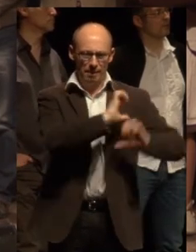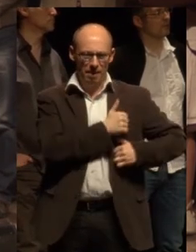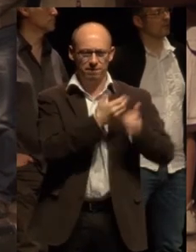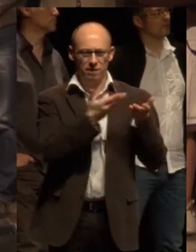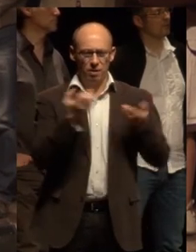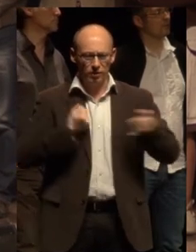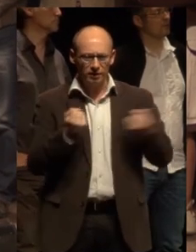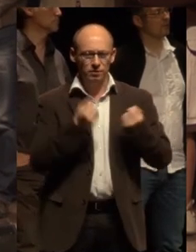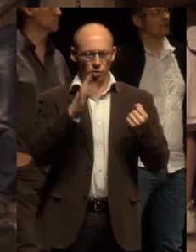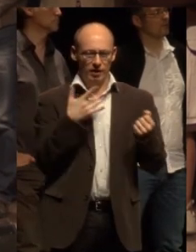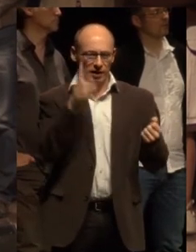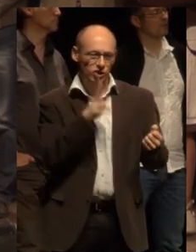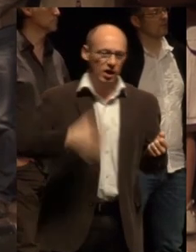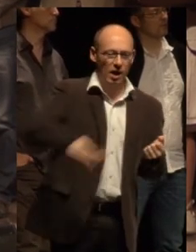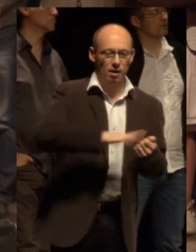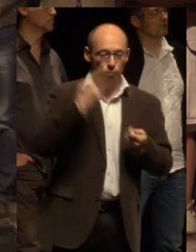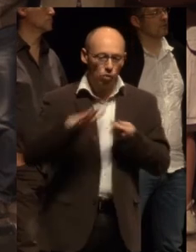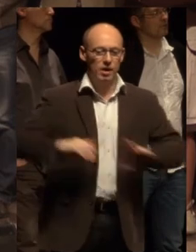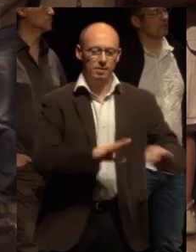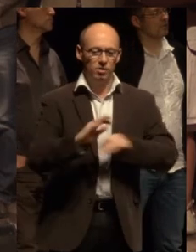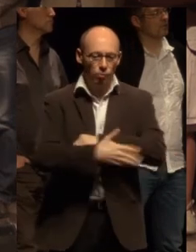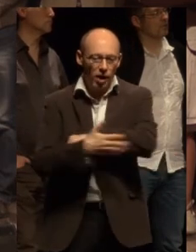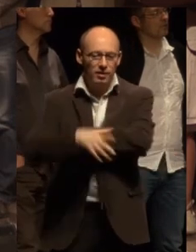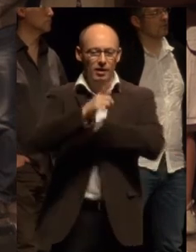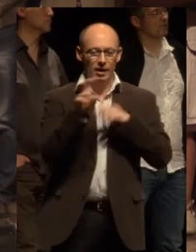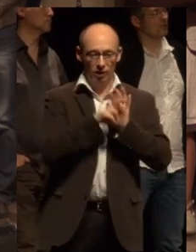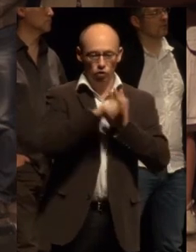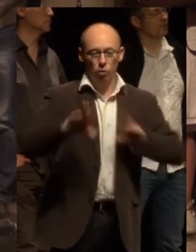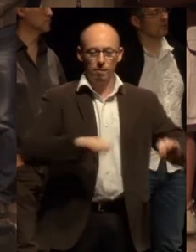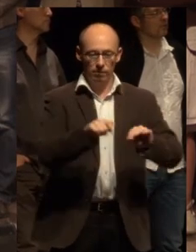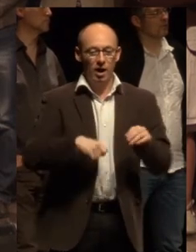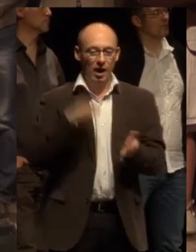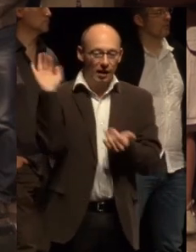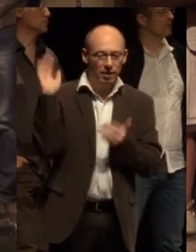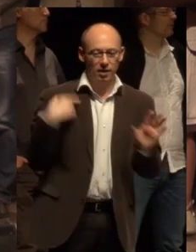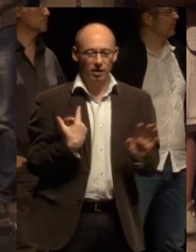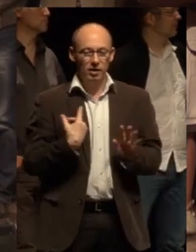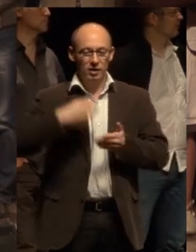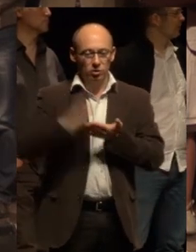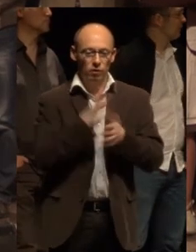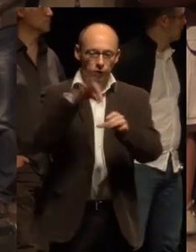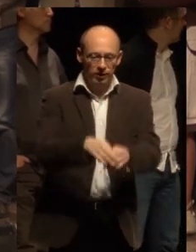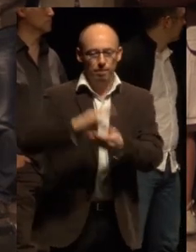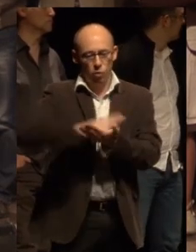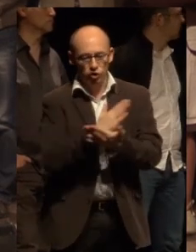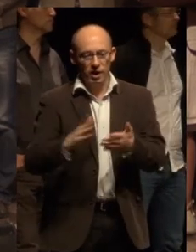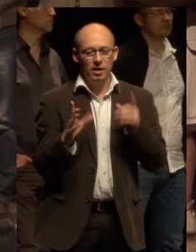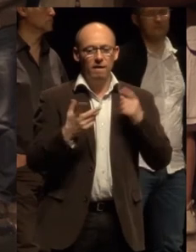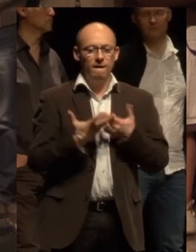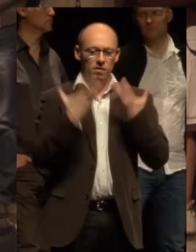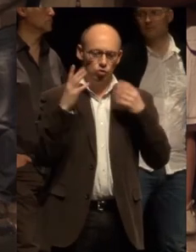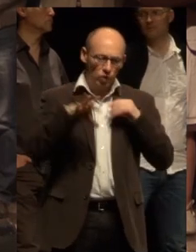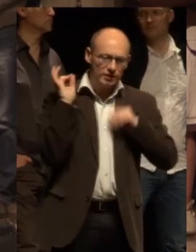choisi un projet, ils ont choisi également la ville dans laquelle ils veulent vivre demain. Alors j'espère que nous réussirons. Pour cela,